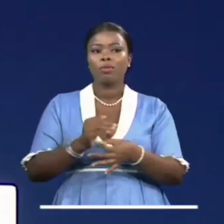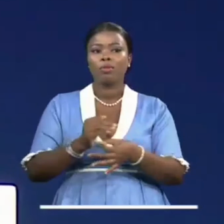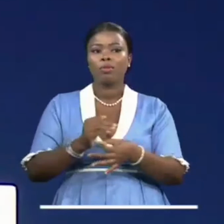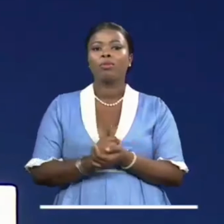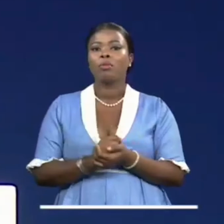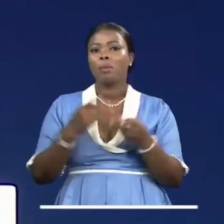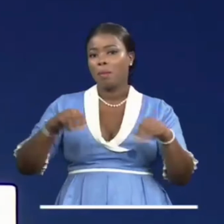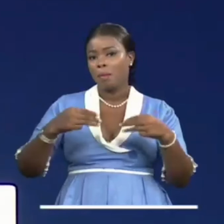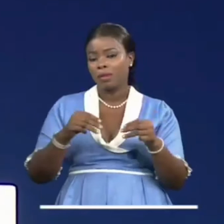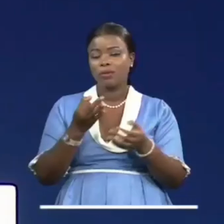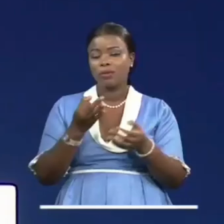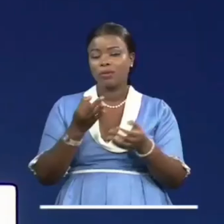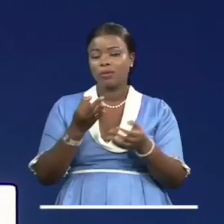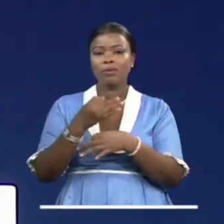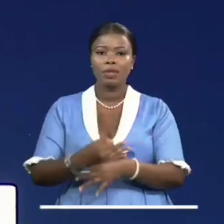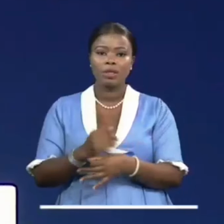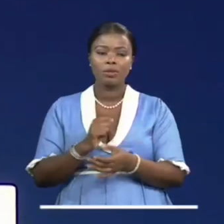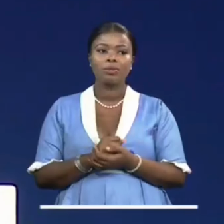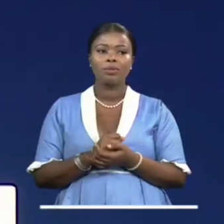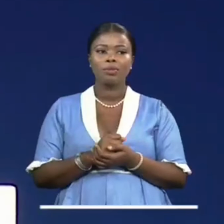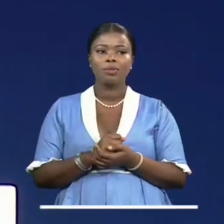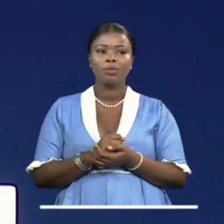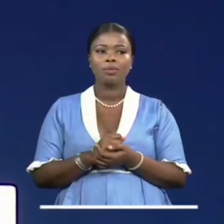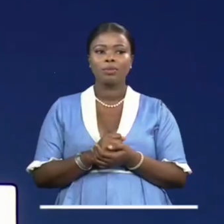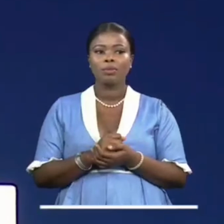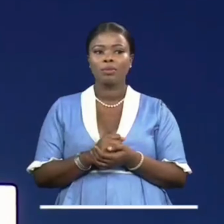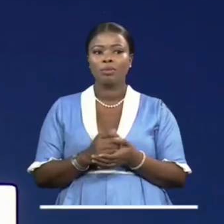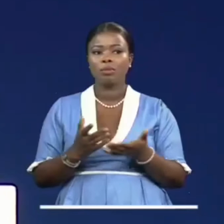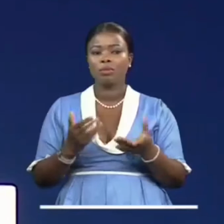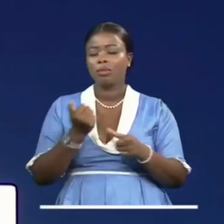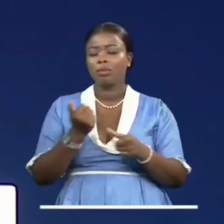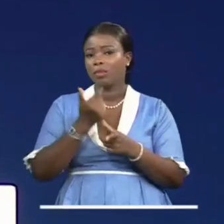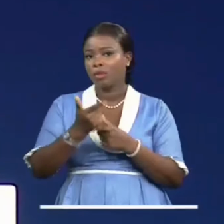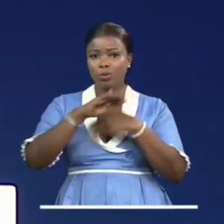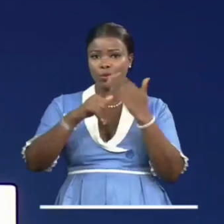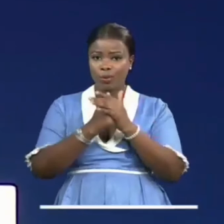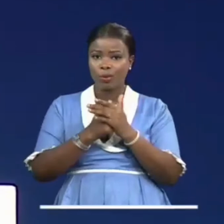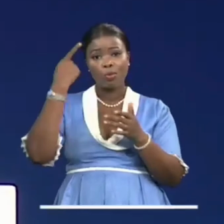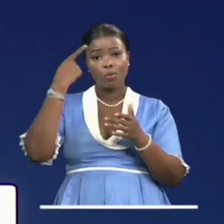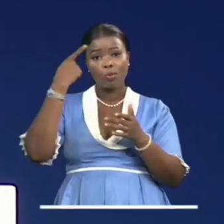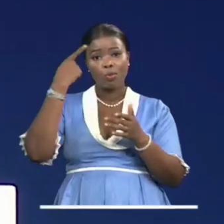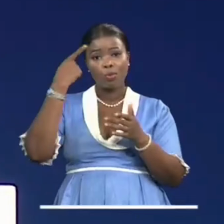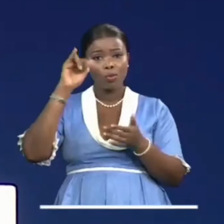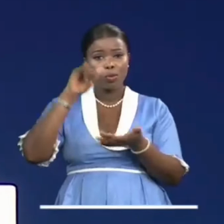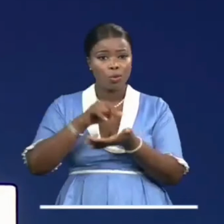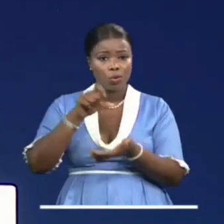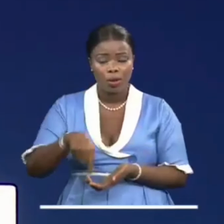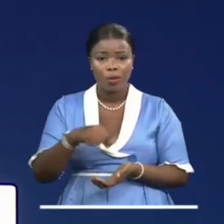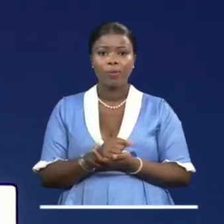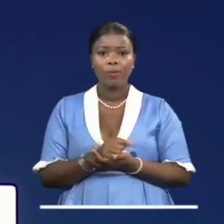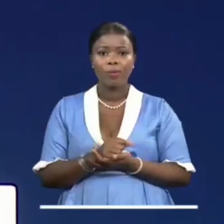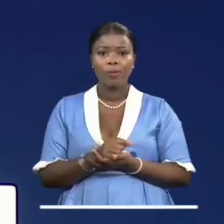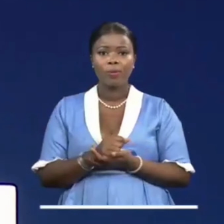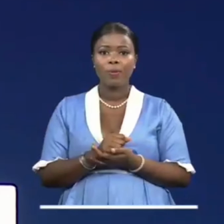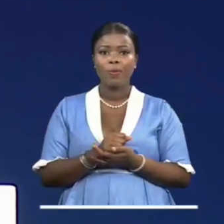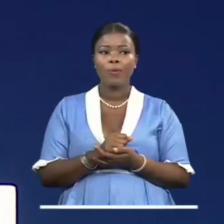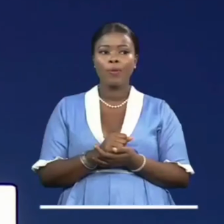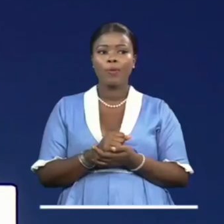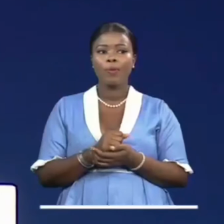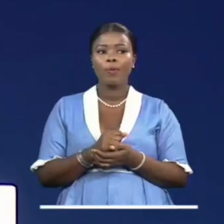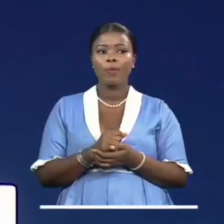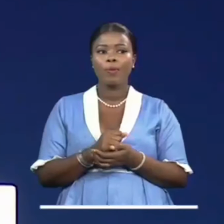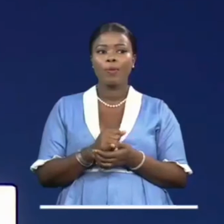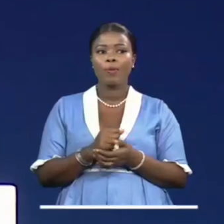financier régional et tout ceci nous permettra de reprofiler la date pour que on soit plus à entre